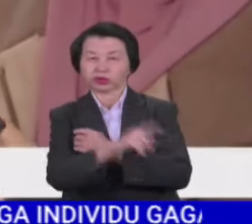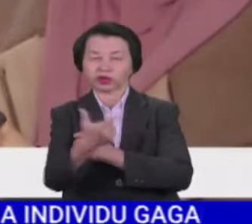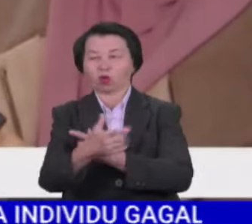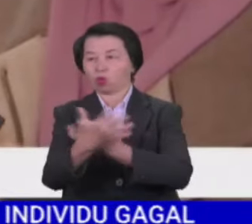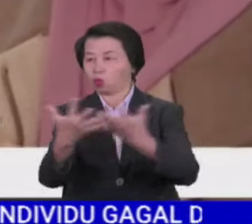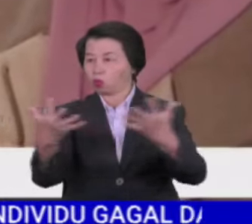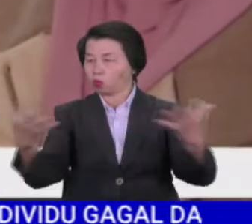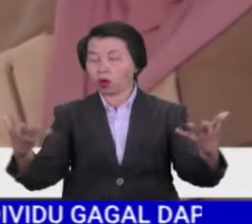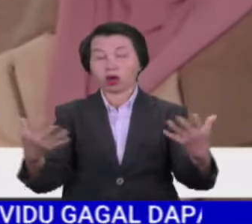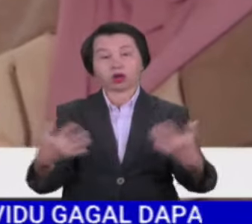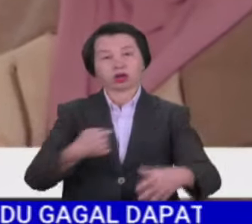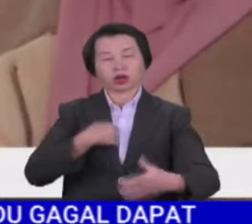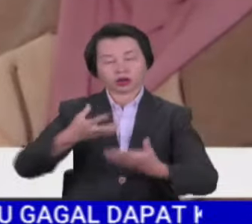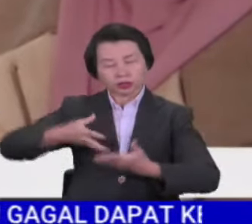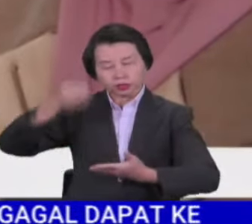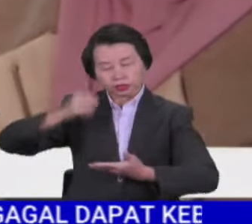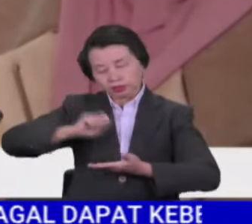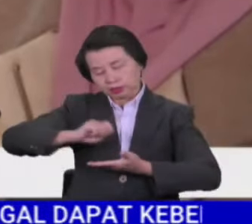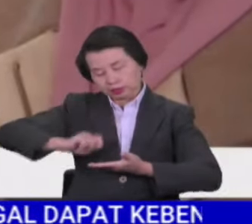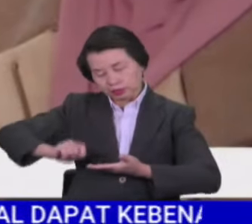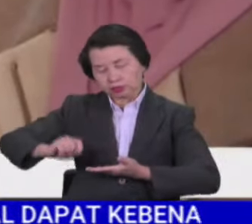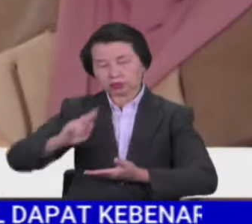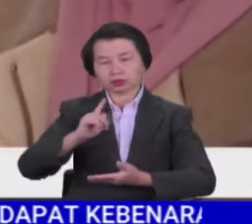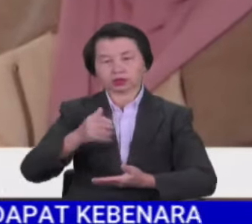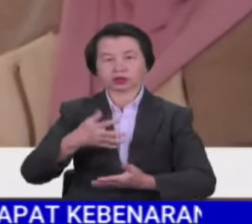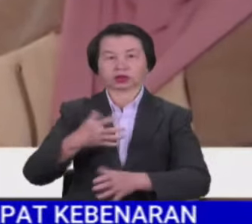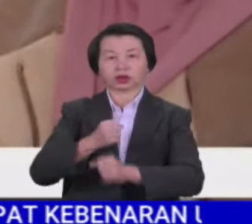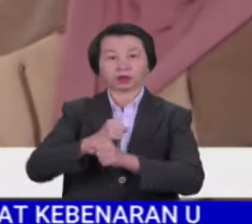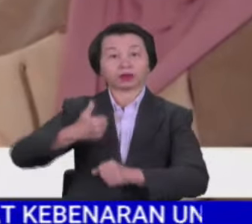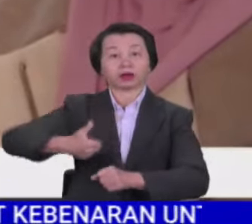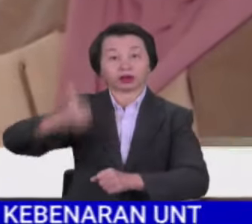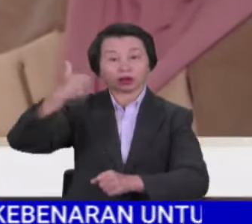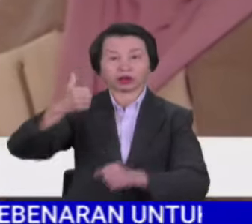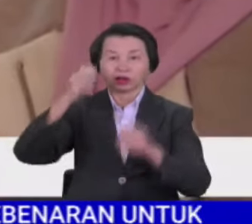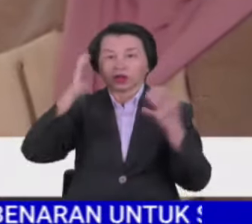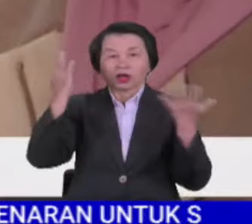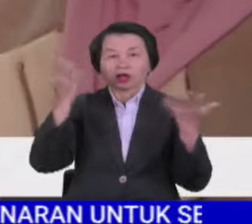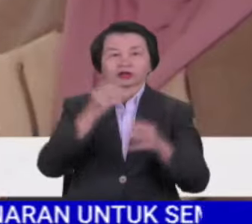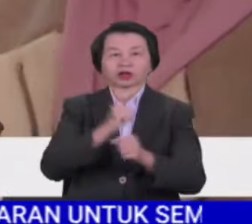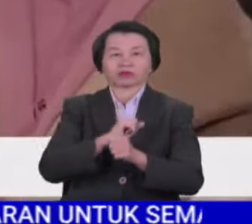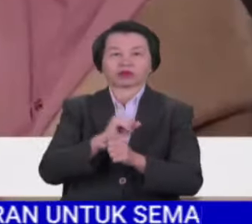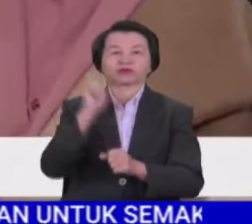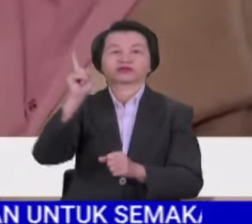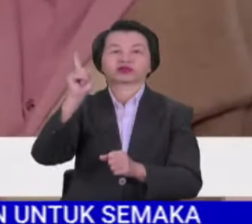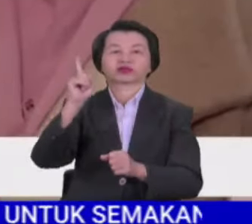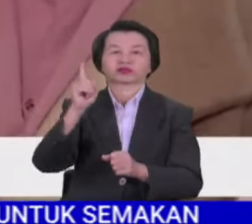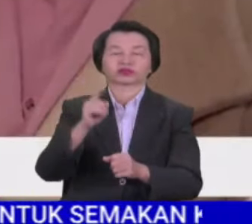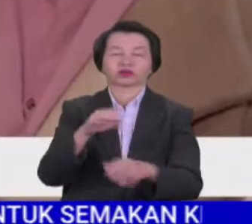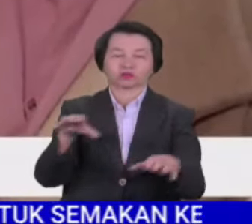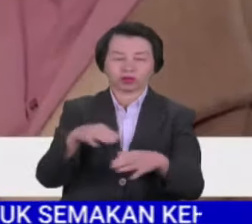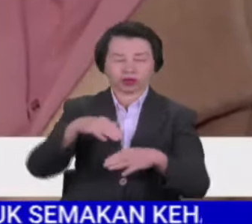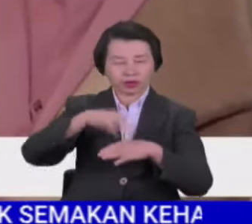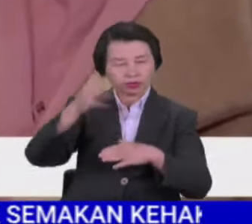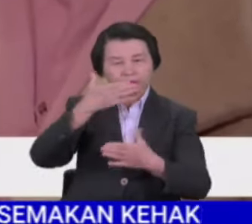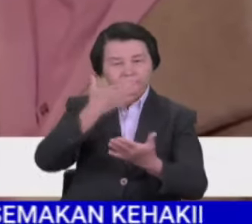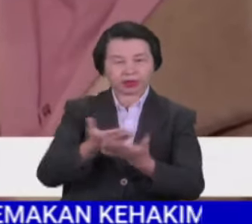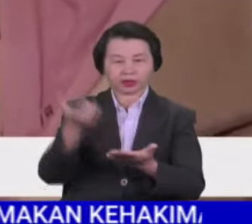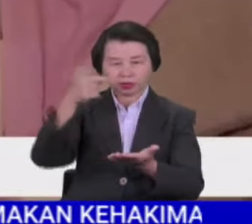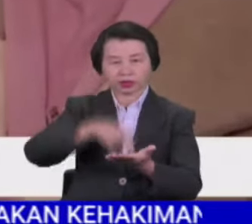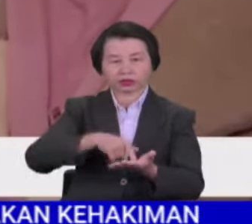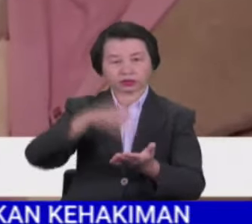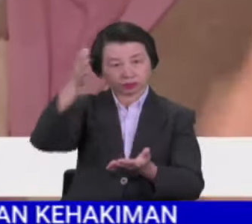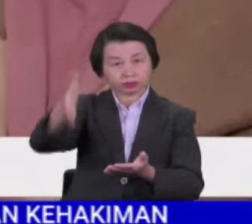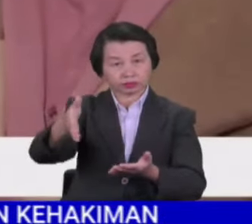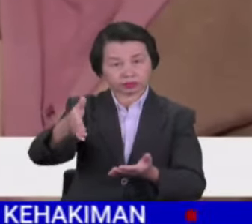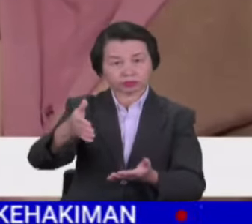selama selama saya belajar susah juga mau dapat Johan ikan sekali enggak sangka dapat Johan buat lebih baik lagi lah